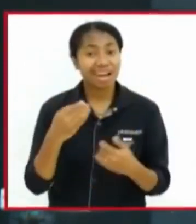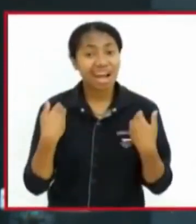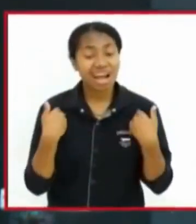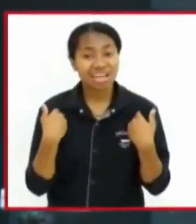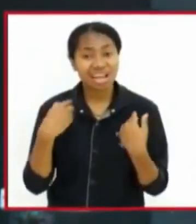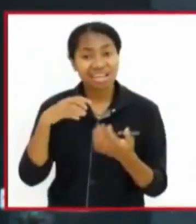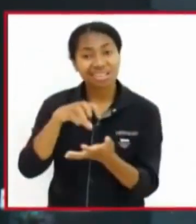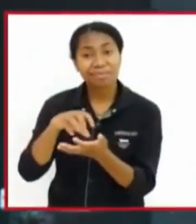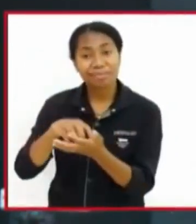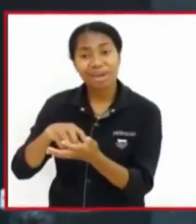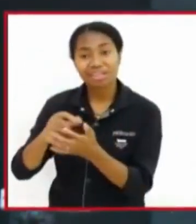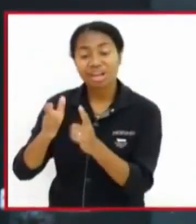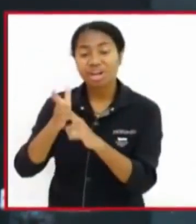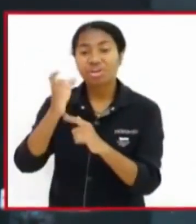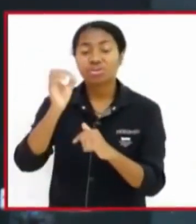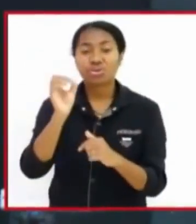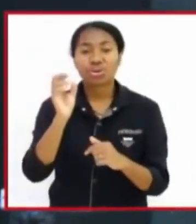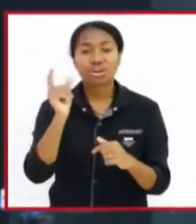Yordania